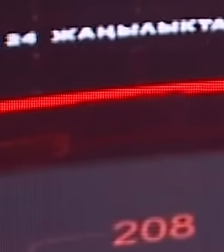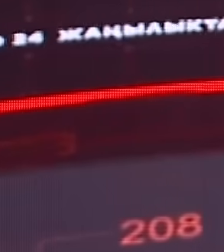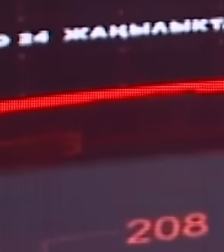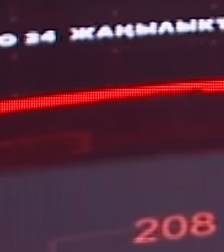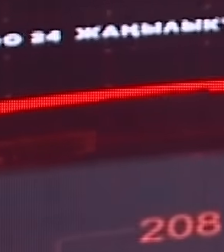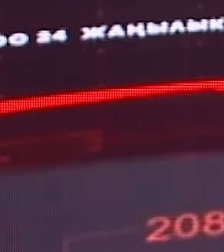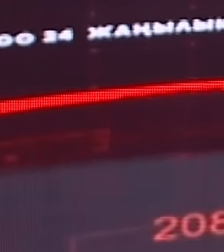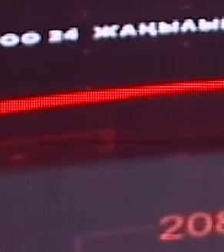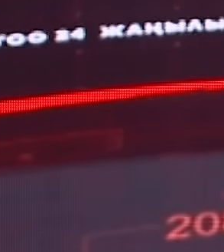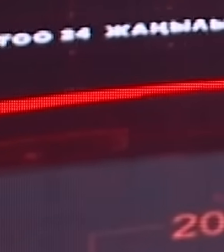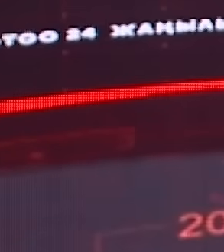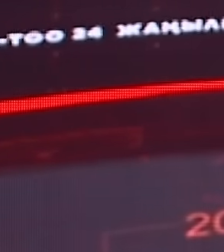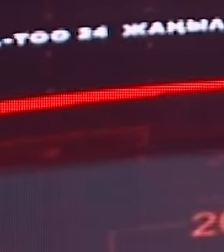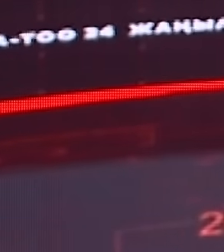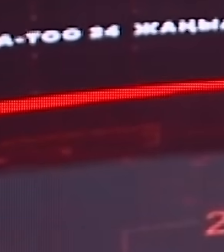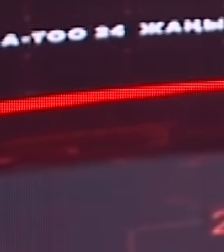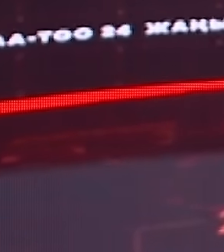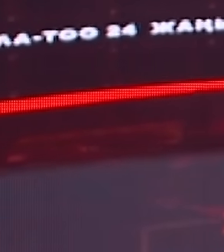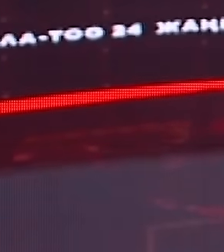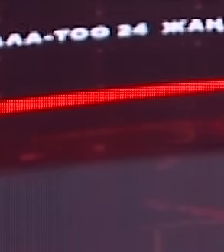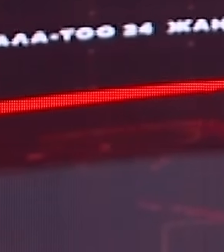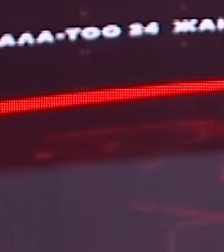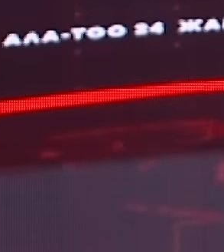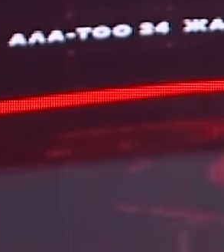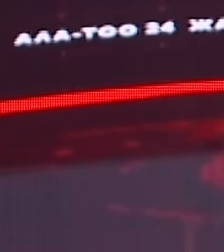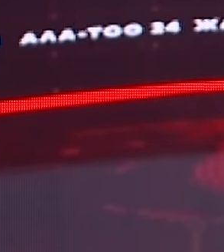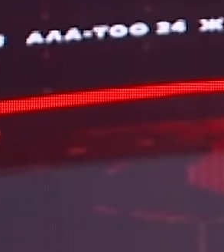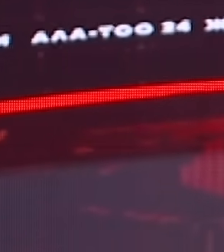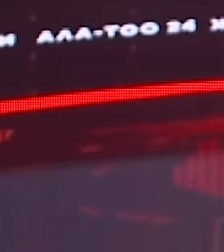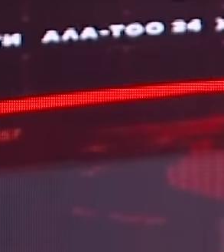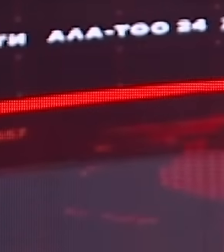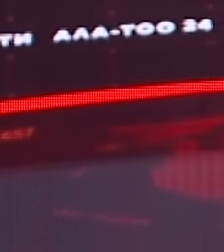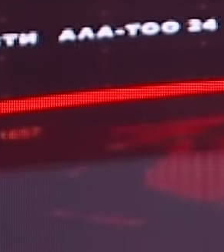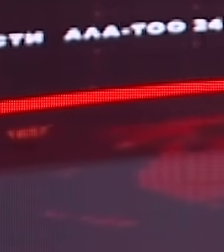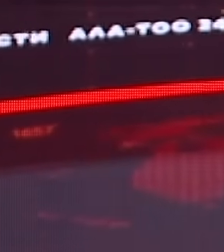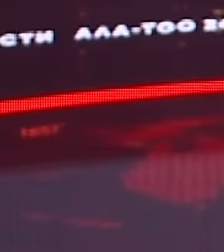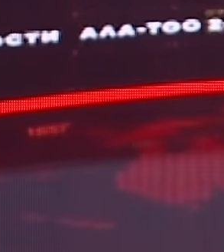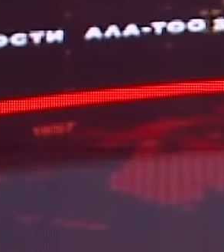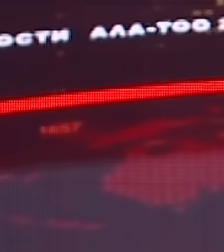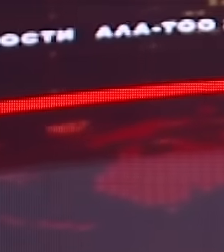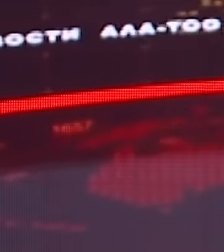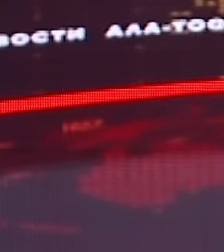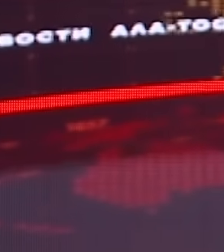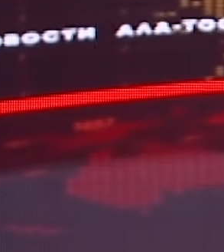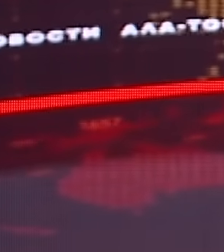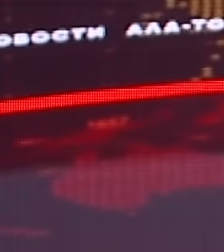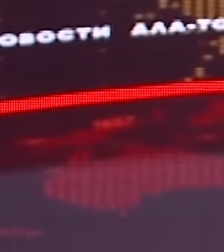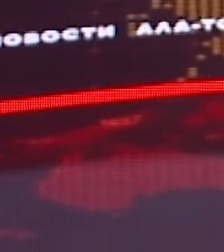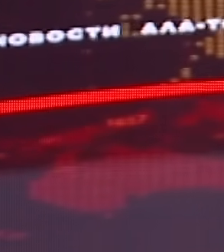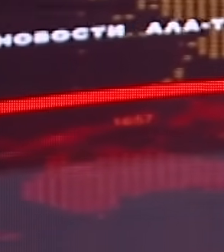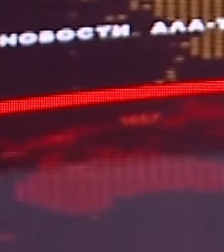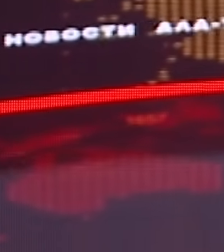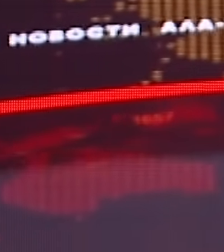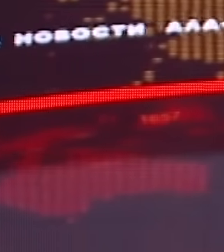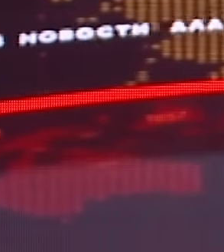Кыргызстан жек чегарасы боюнча маселелерге жаз айлары толук чекит коюлушу күтүлүүдө. Ушул жана башка кабарлар менен түз эфирде Алатоо